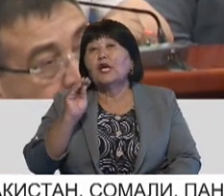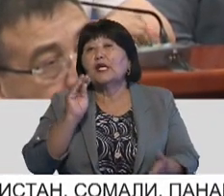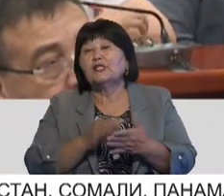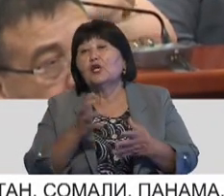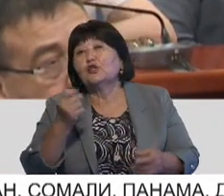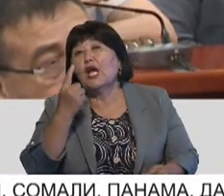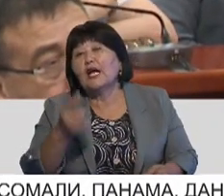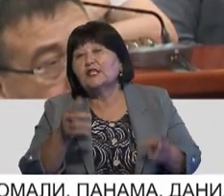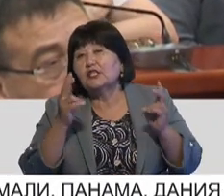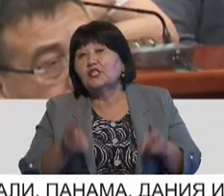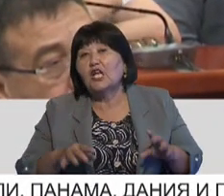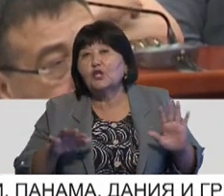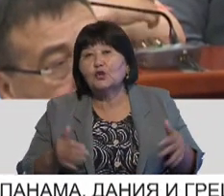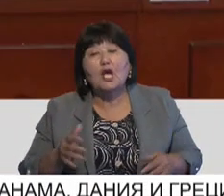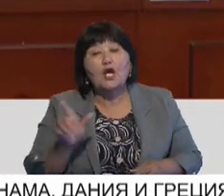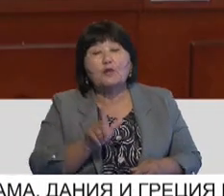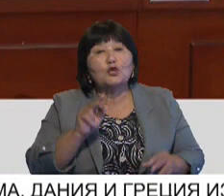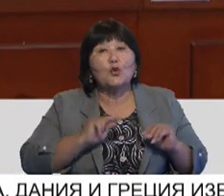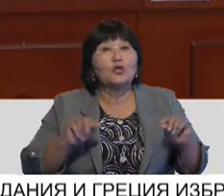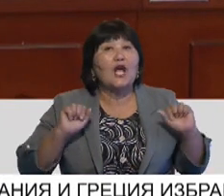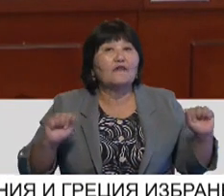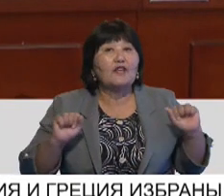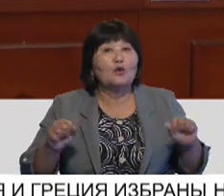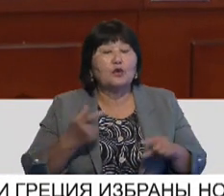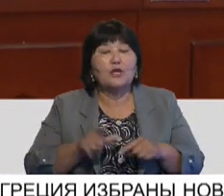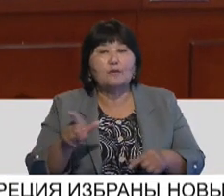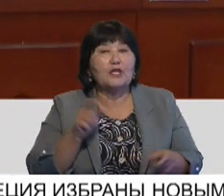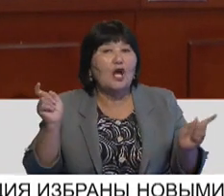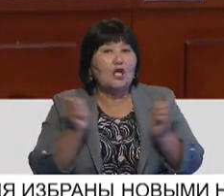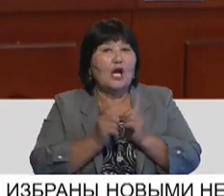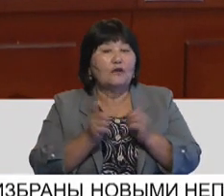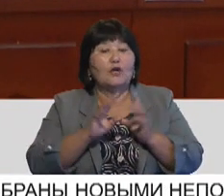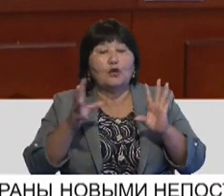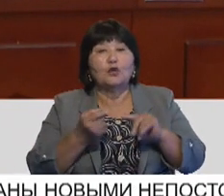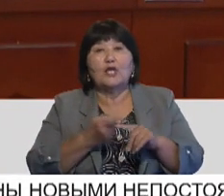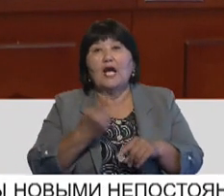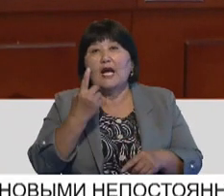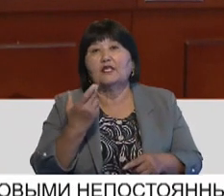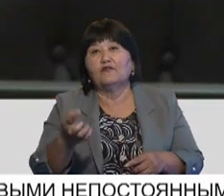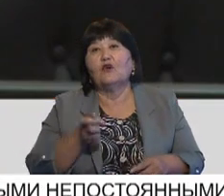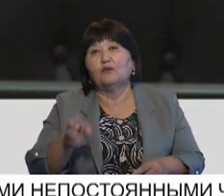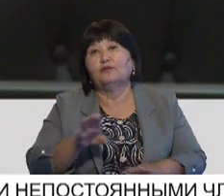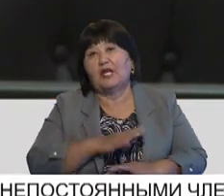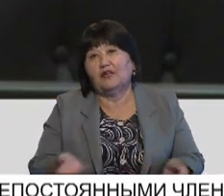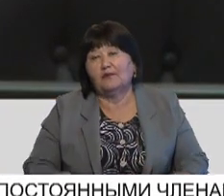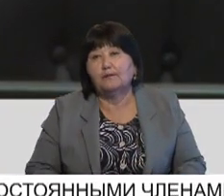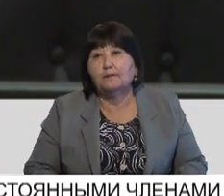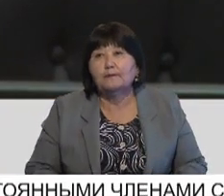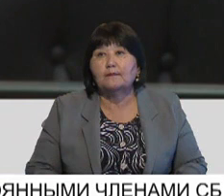зарегистрирован еще один несчастный случай. Между учителями физкультуры произошел конфликт, в результате которого один из них погиб.